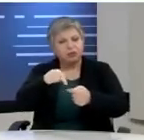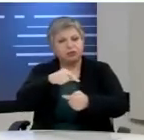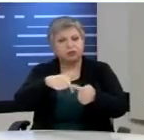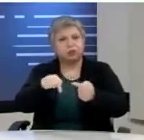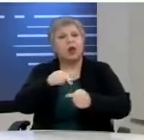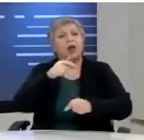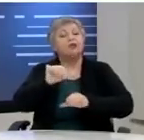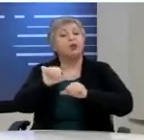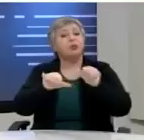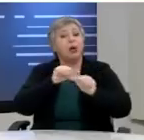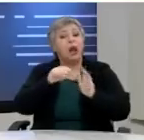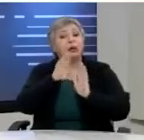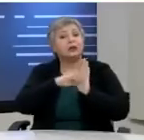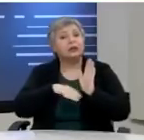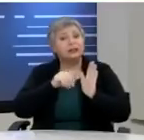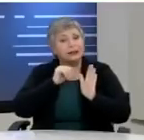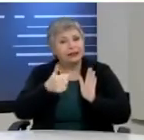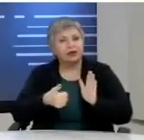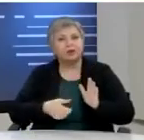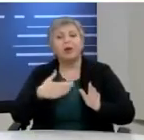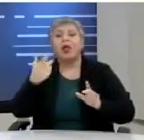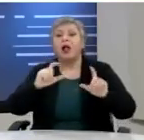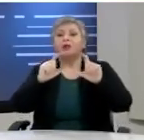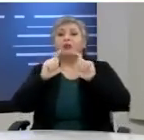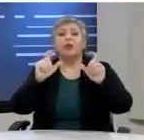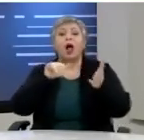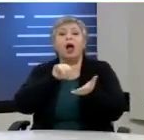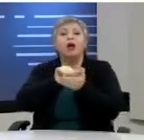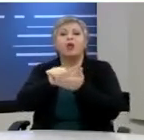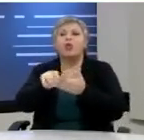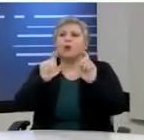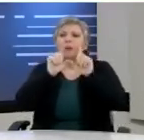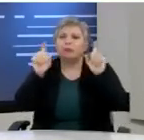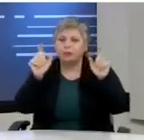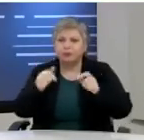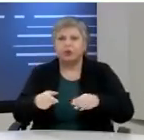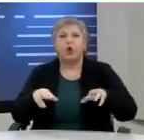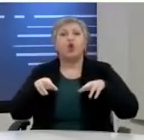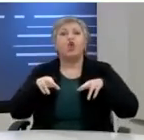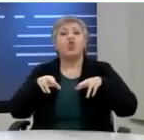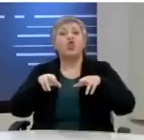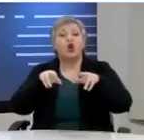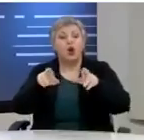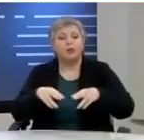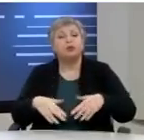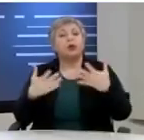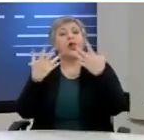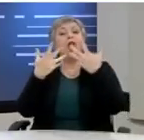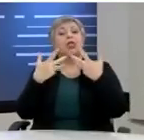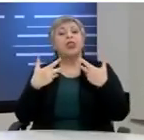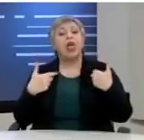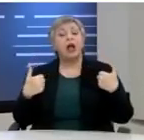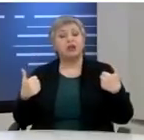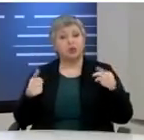σύνταγμά τους, αλλάζουν, κατεβάζουν τις πινακίδες από τα αεροδρόμια τους, από τους δρόμους τους, δεν θα μπορούν να έχουν κρατικό θέατρο